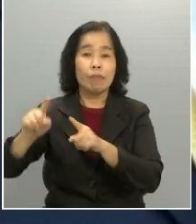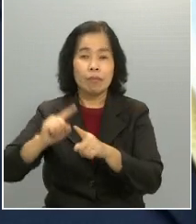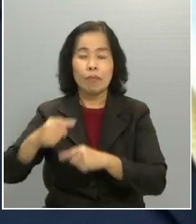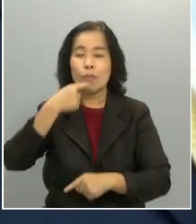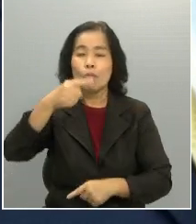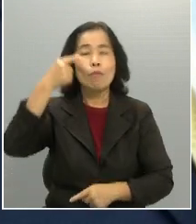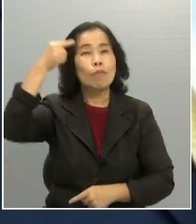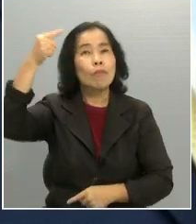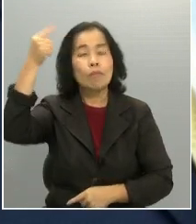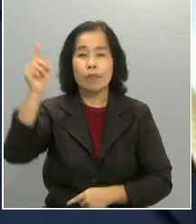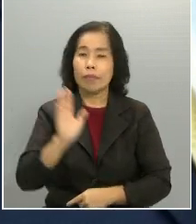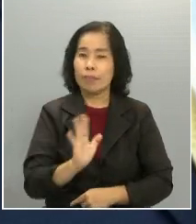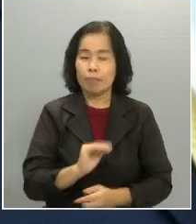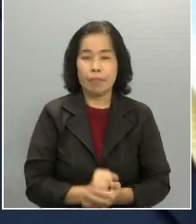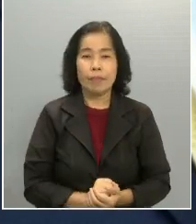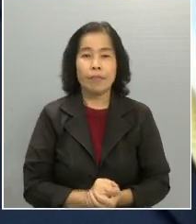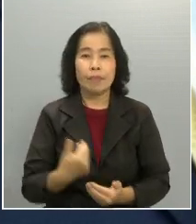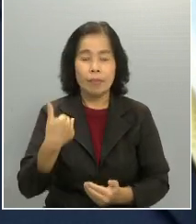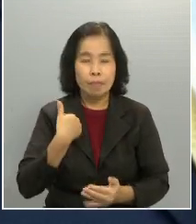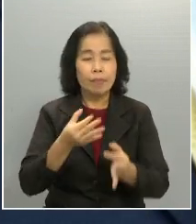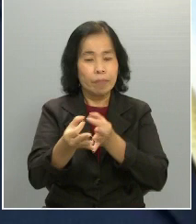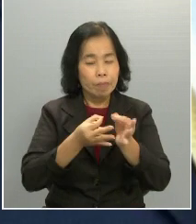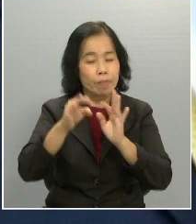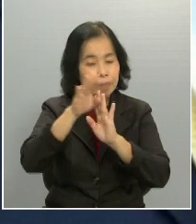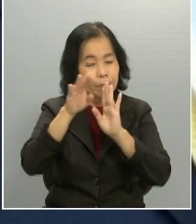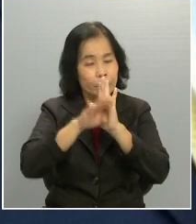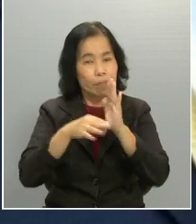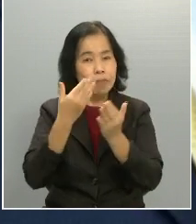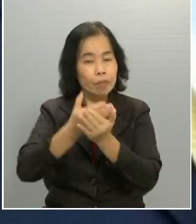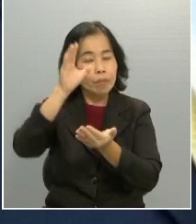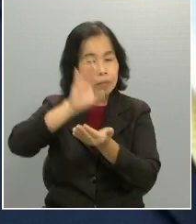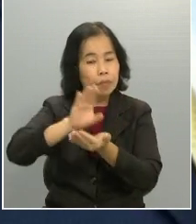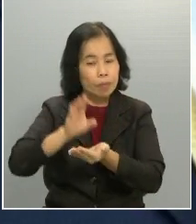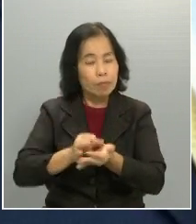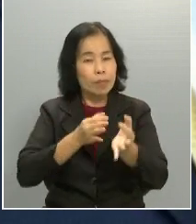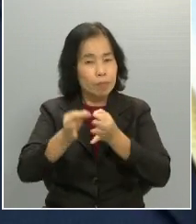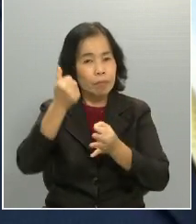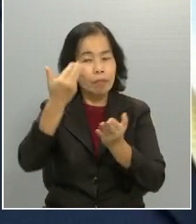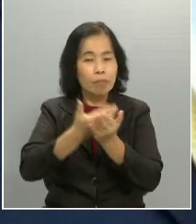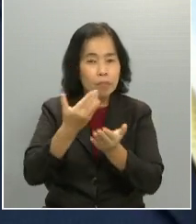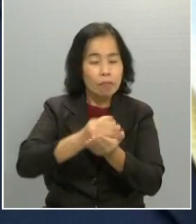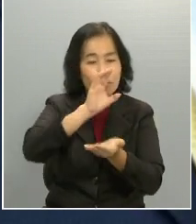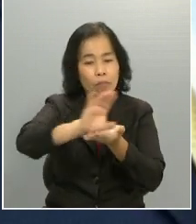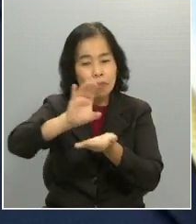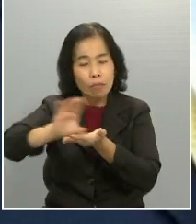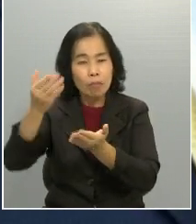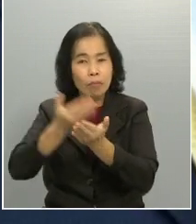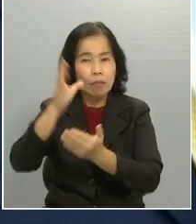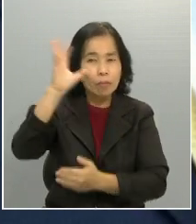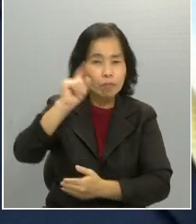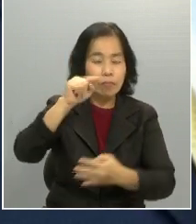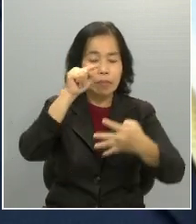จะมีการพิจารณาแจกแจงที่มาของงบประมาณได้ว่าเอางบจากไหนเอามาทำนโยบาย 1 2 3